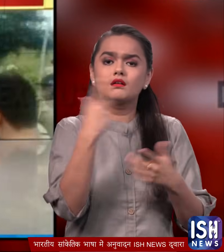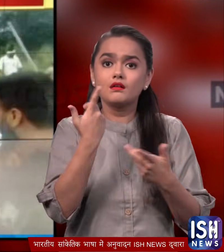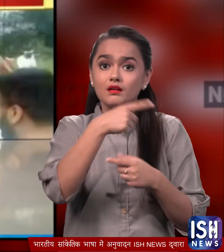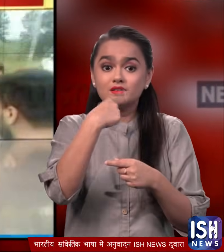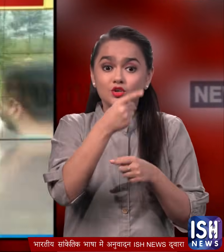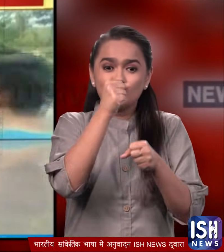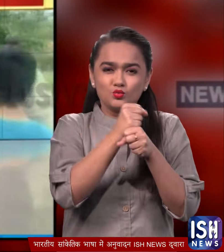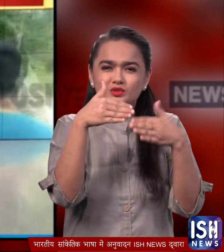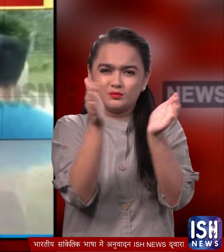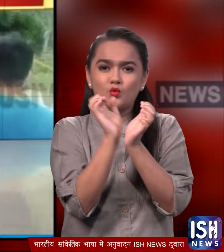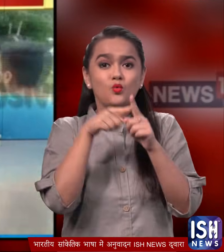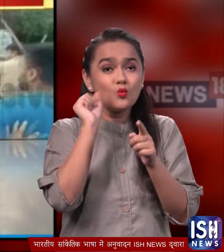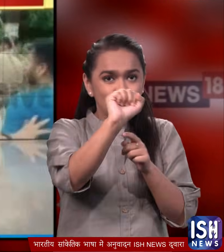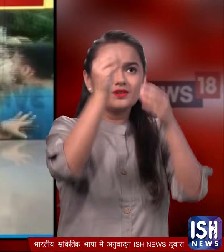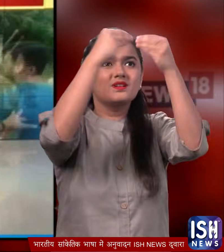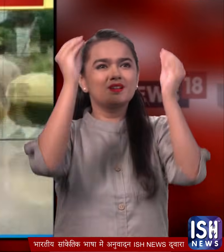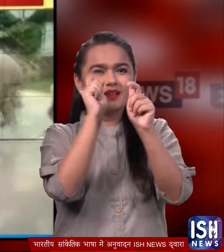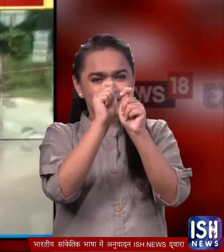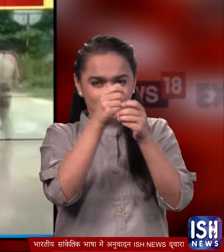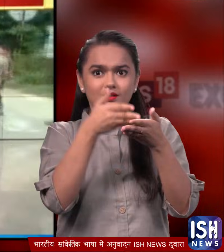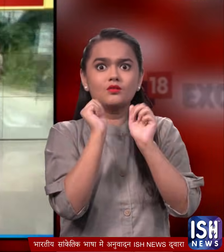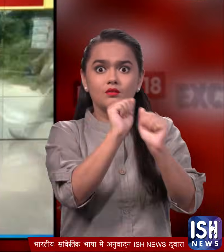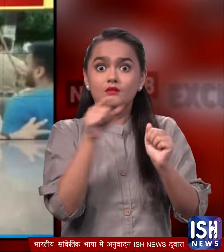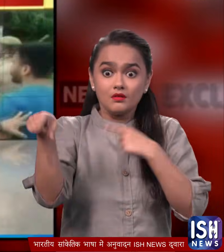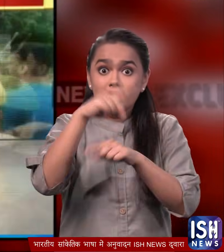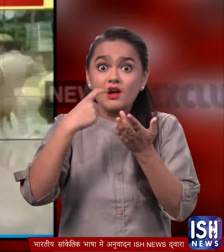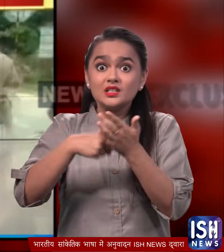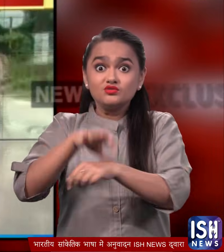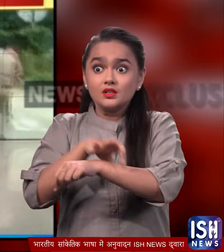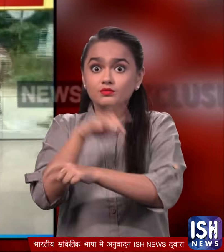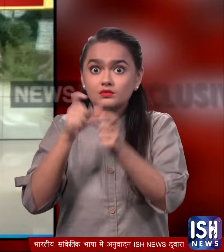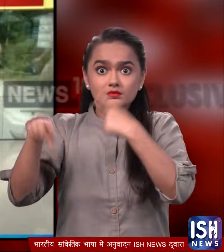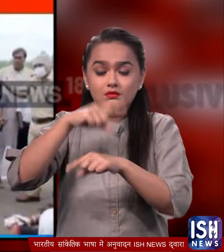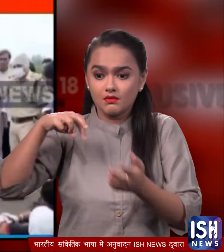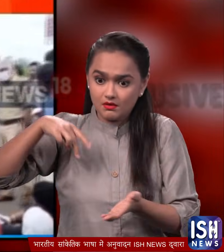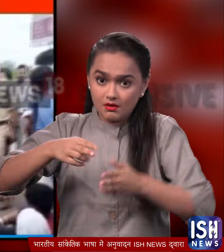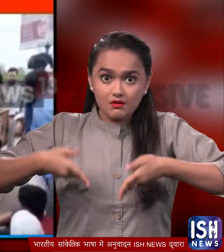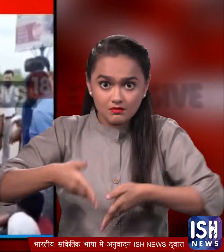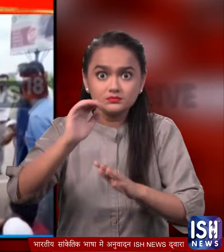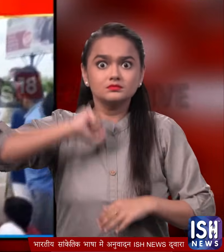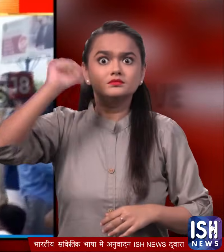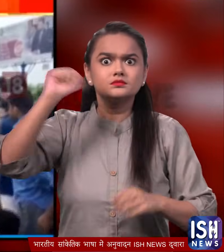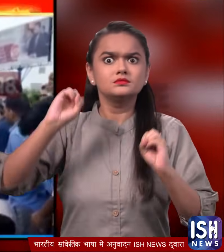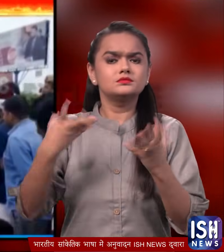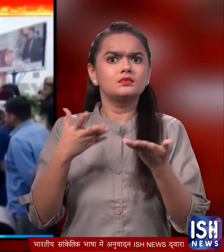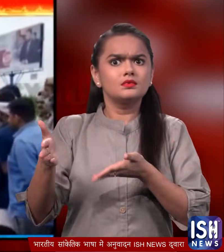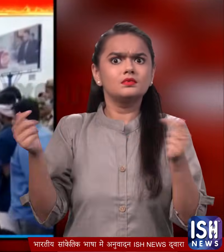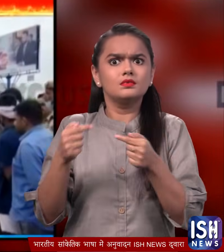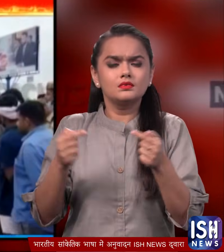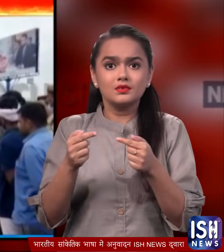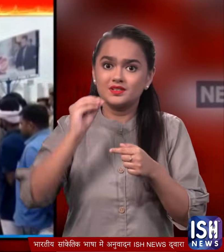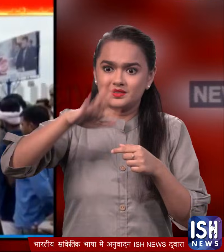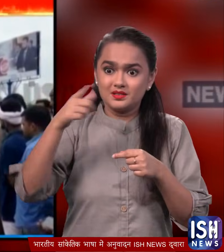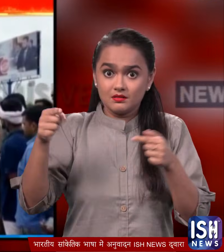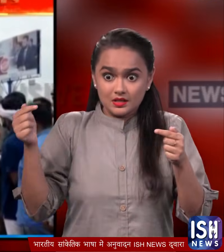गुर्जर बताए जाने के विरोध में राजपूत समुदाय के कुछ लोगों ने सड़क पर उतरकर विरोध किया और अपना विरोध जताने के लिए